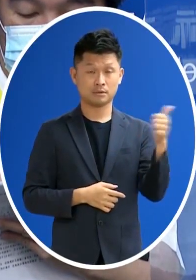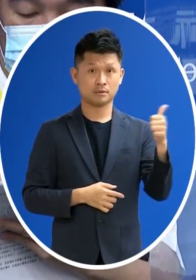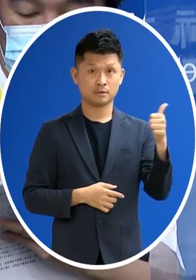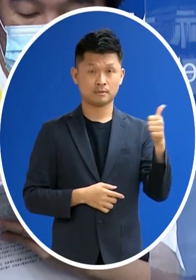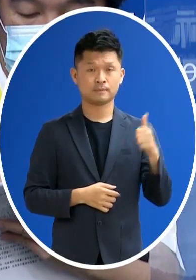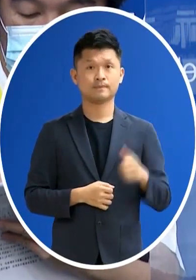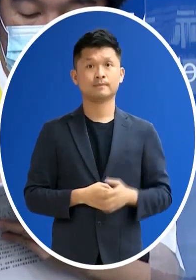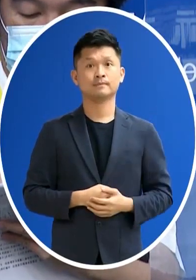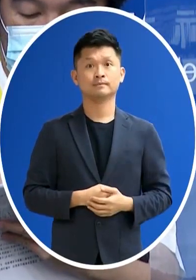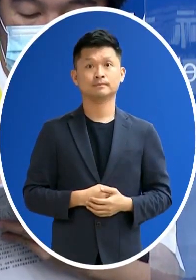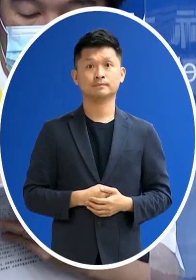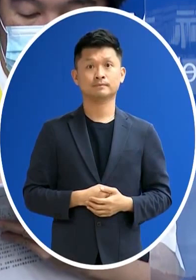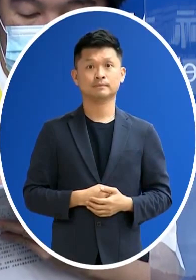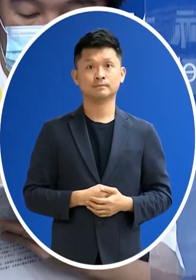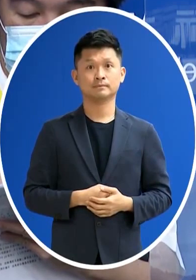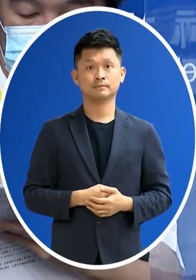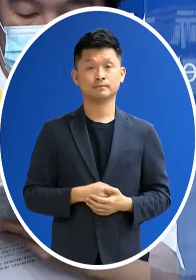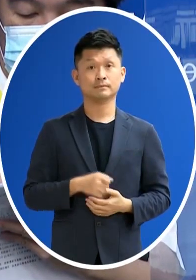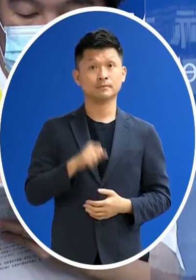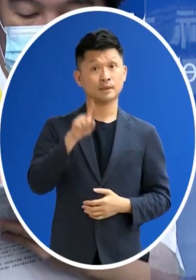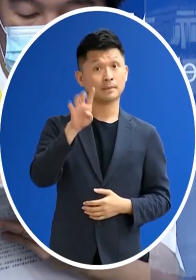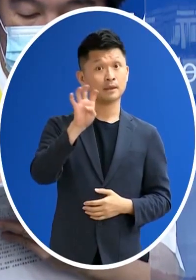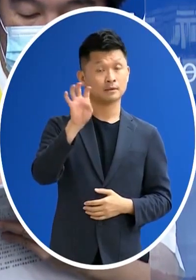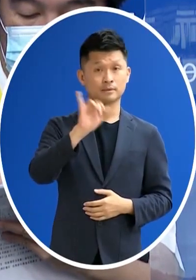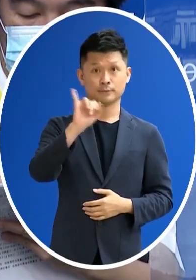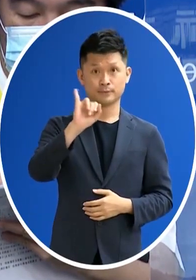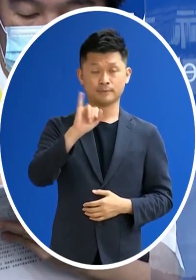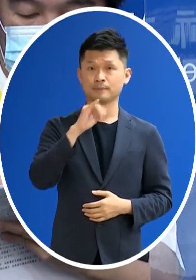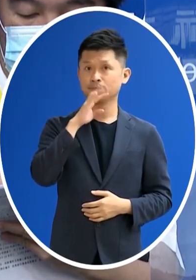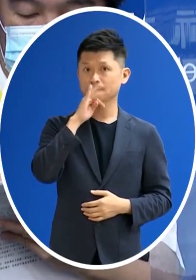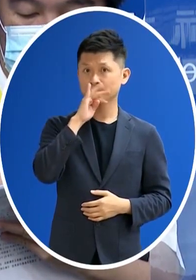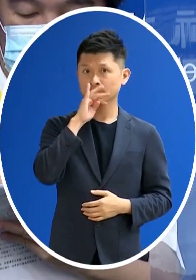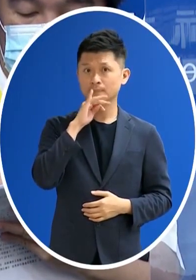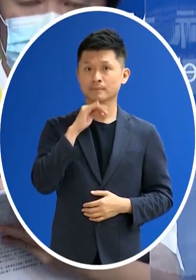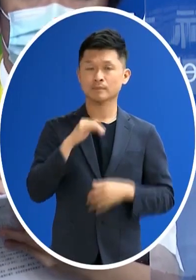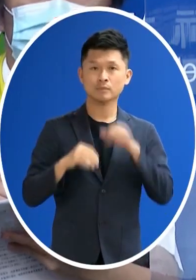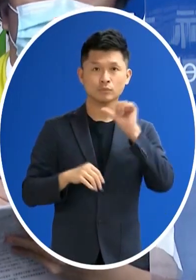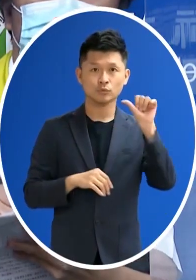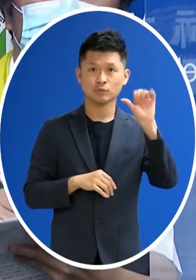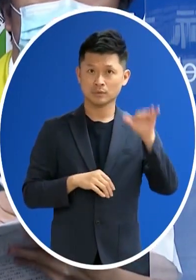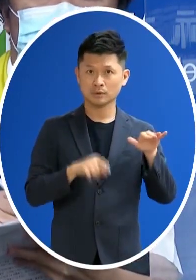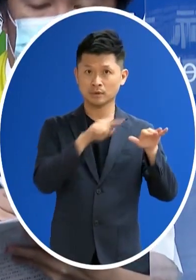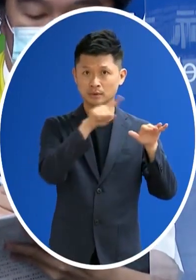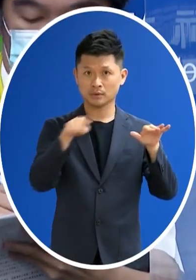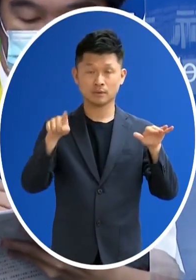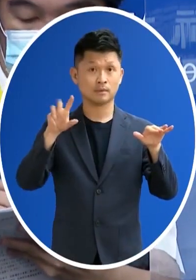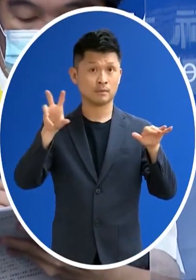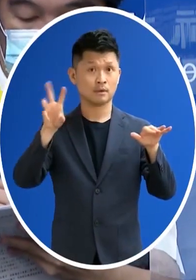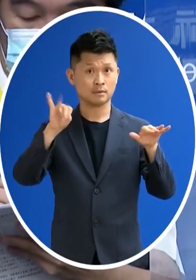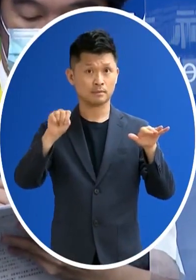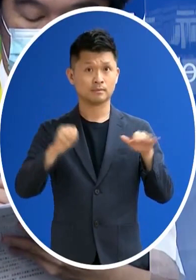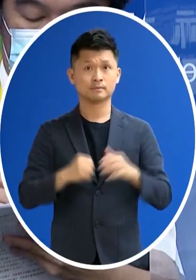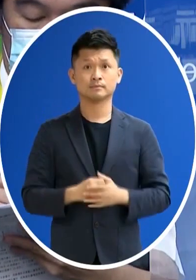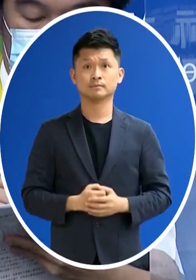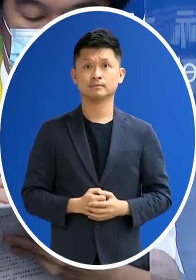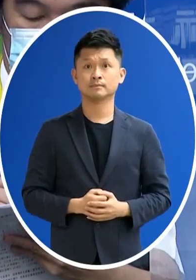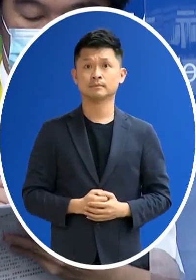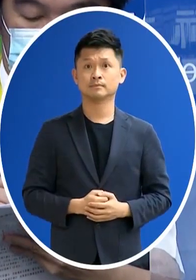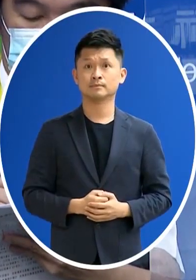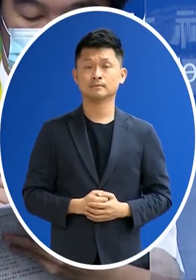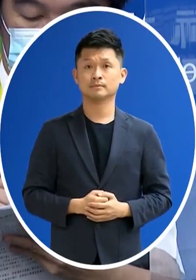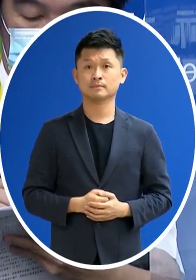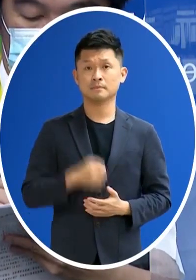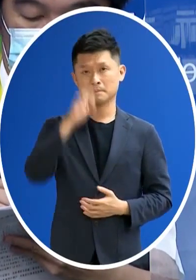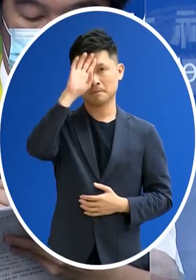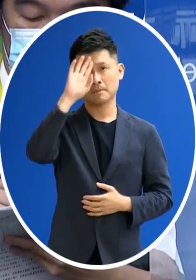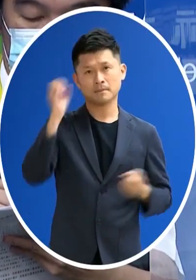那年龄140例的女性，年龄介于未满5岁至80多岁，发